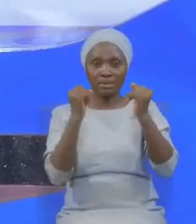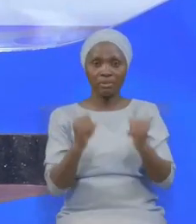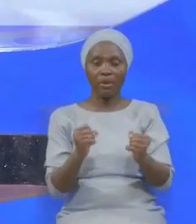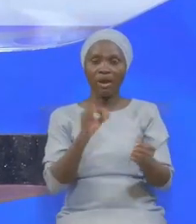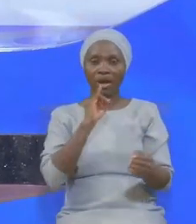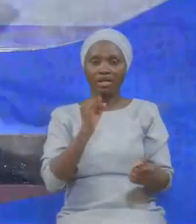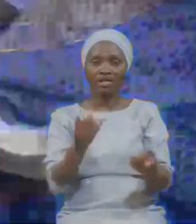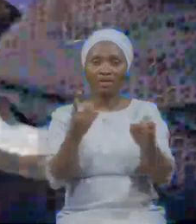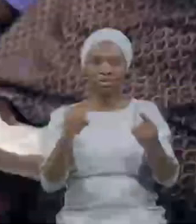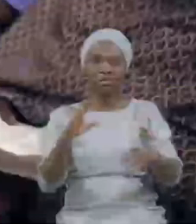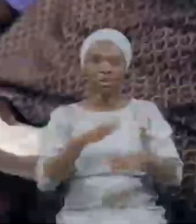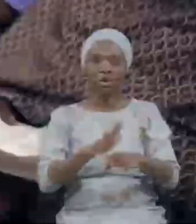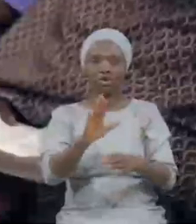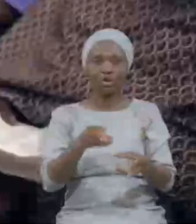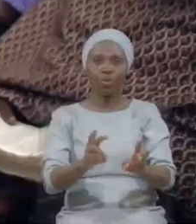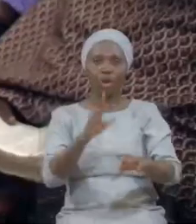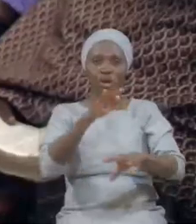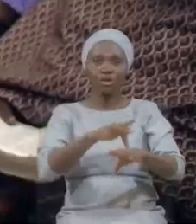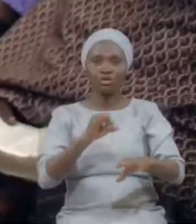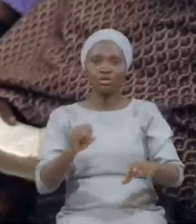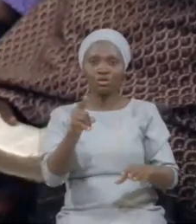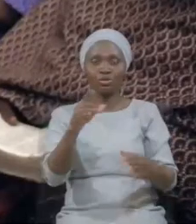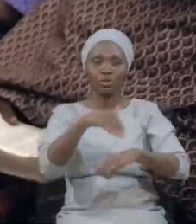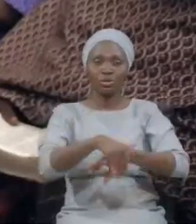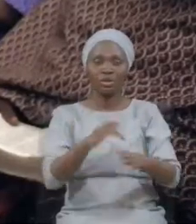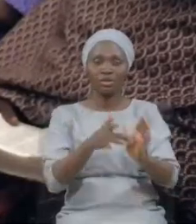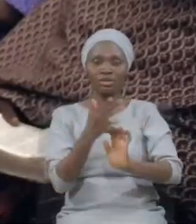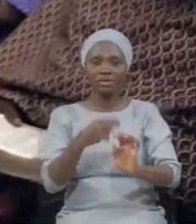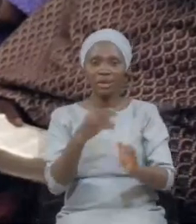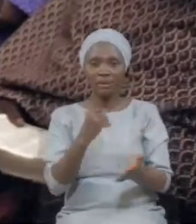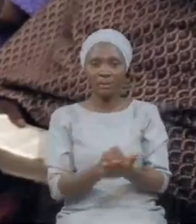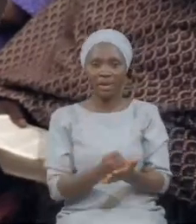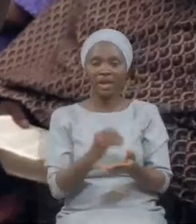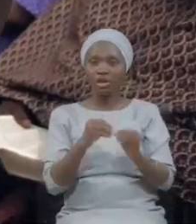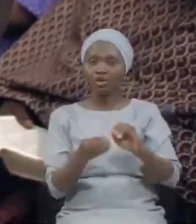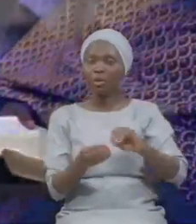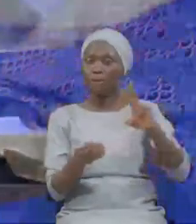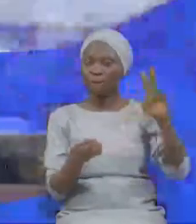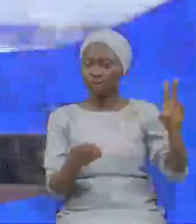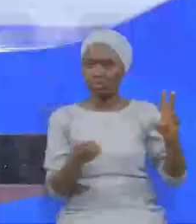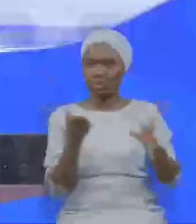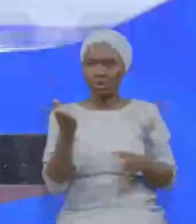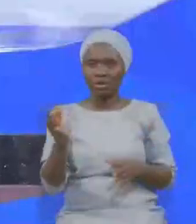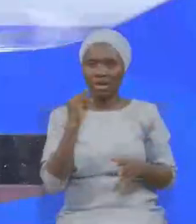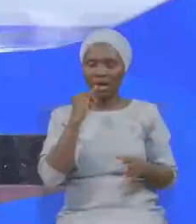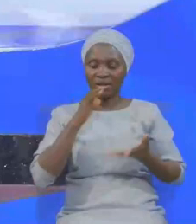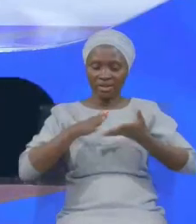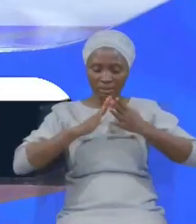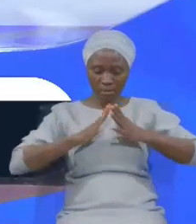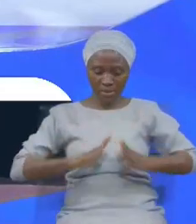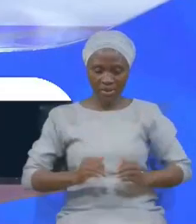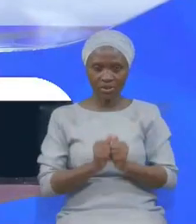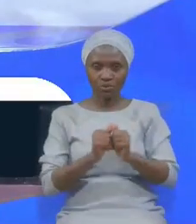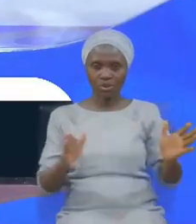La puissance là vous touchera là-bas ce soir. Numéro 2, il y a la paix abondante.